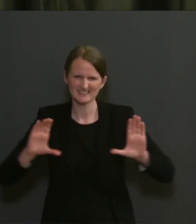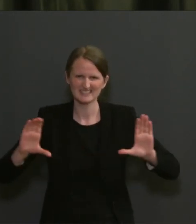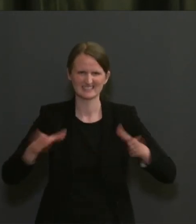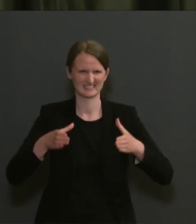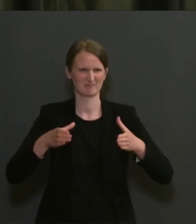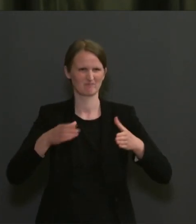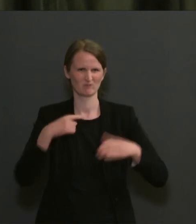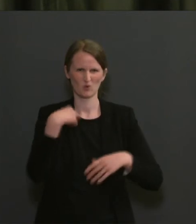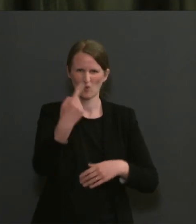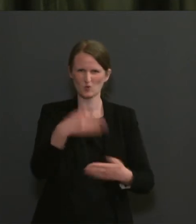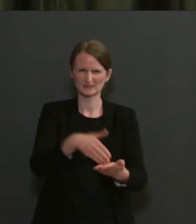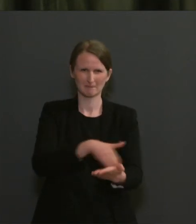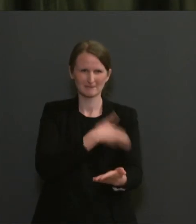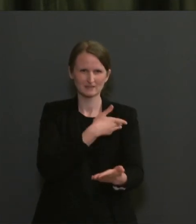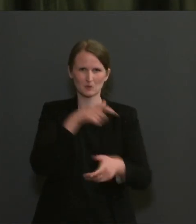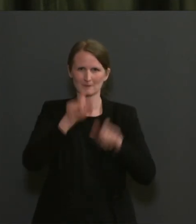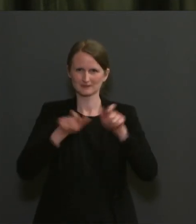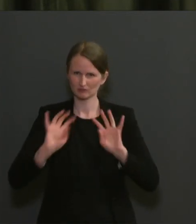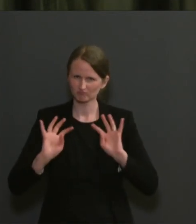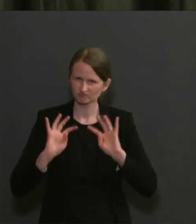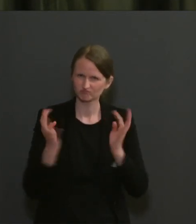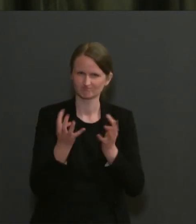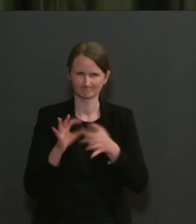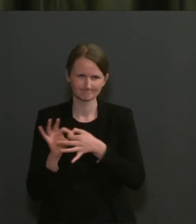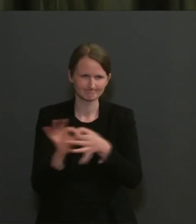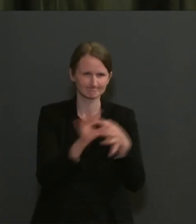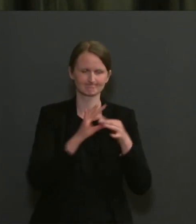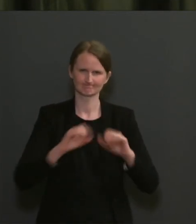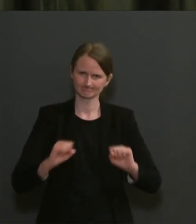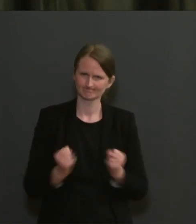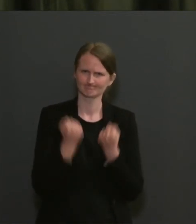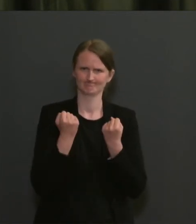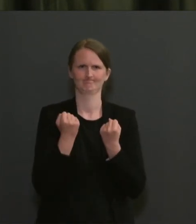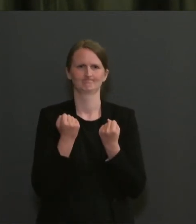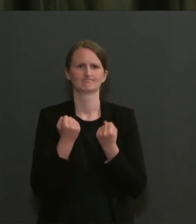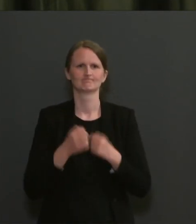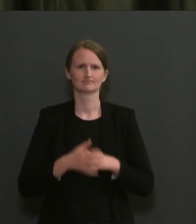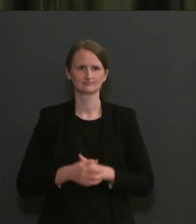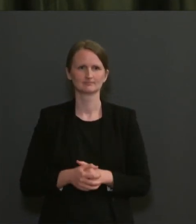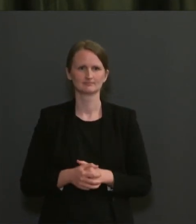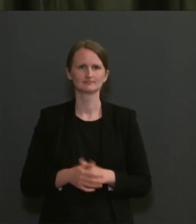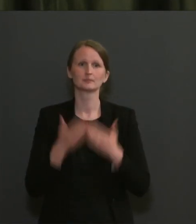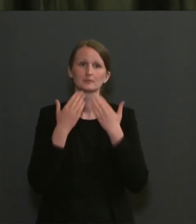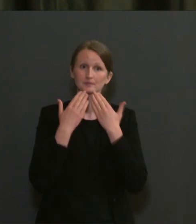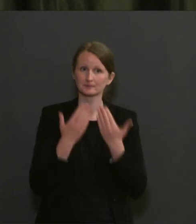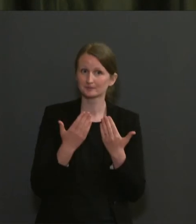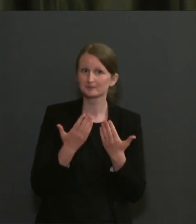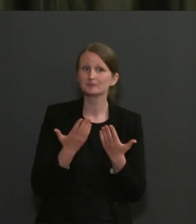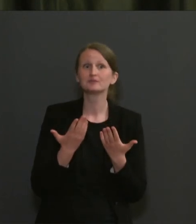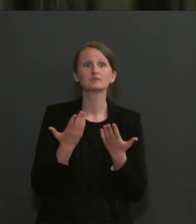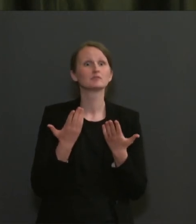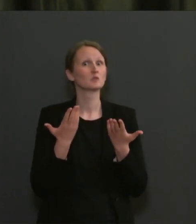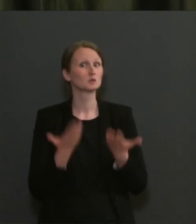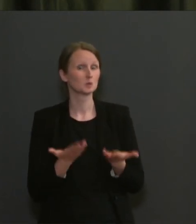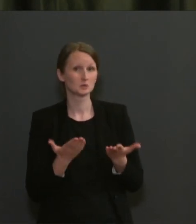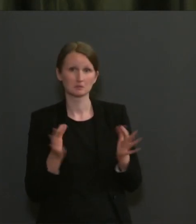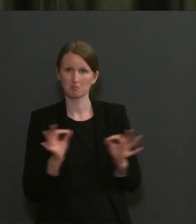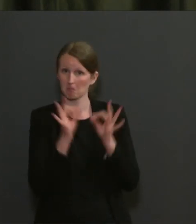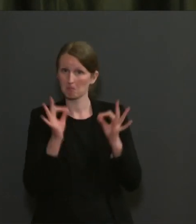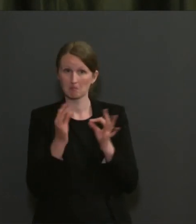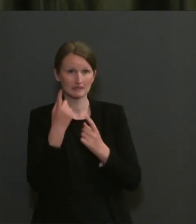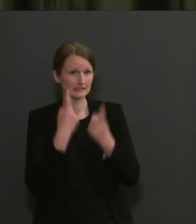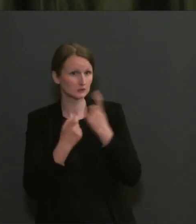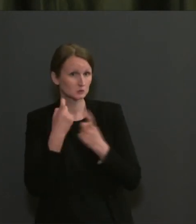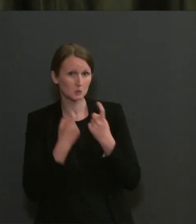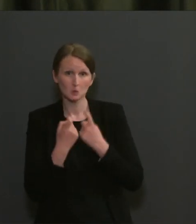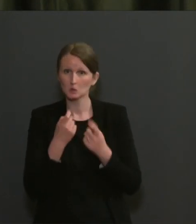forts. Merci. Je pense qu'aujourd'hui, nous n'avons pas reçu de questions de la presse, donc il me reste à vous souhaiter de